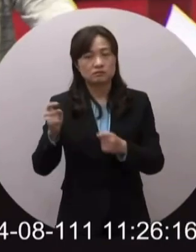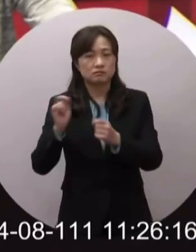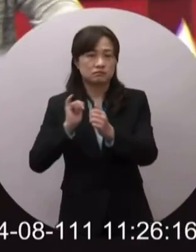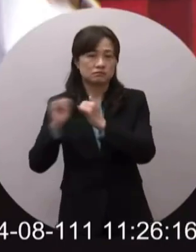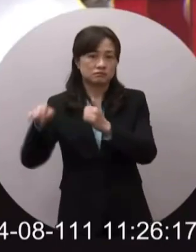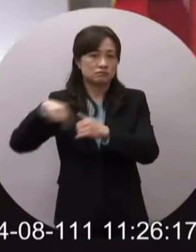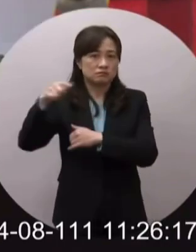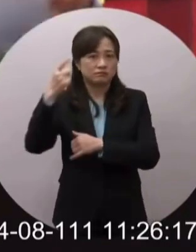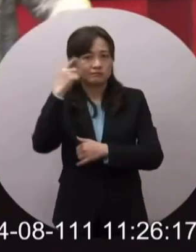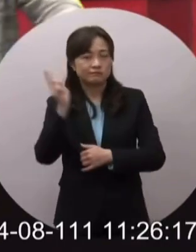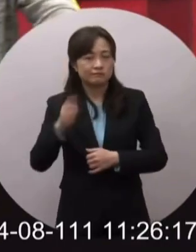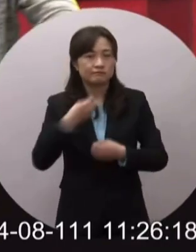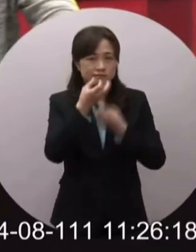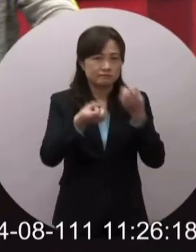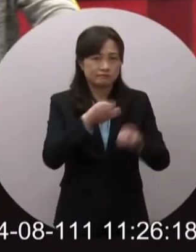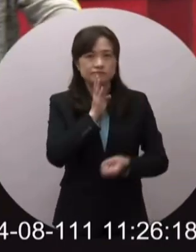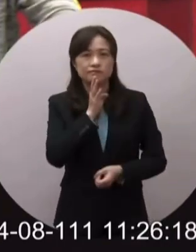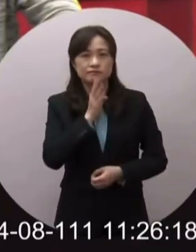所以这样的话，我觉得。